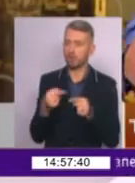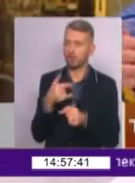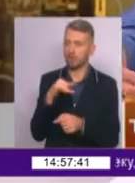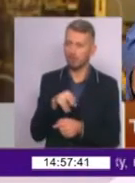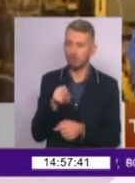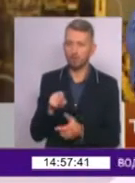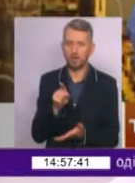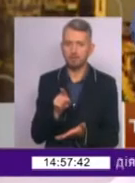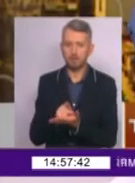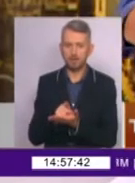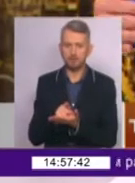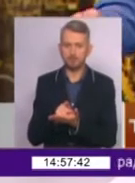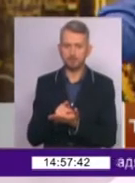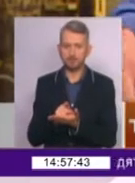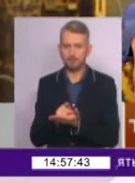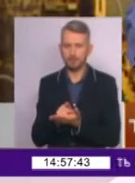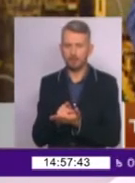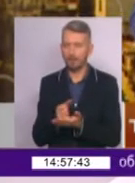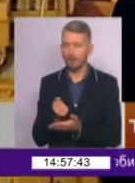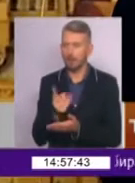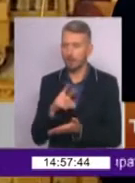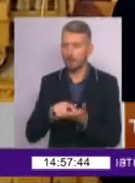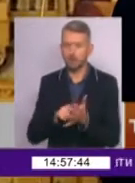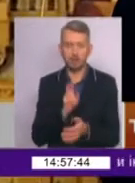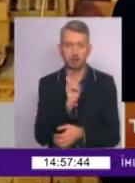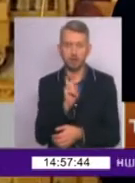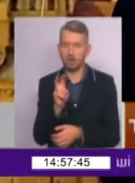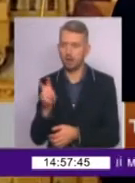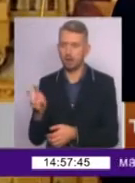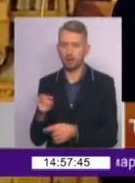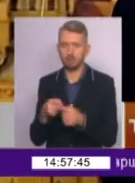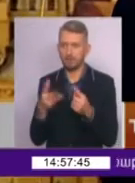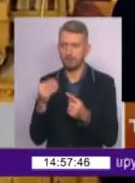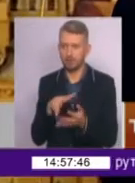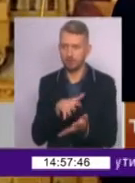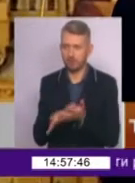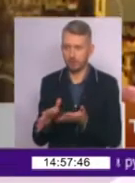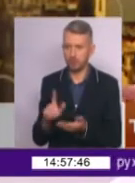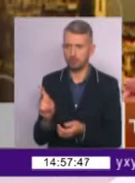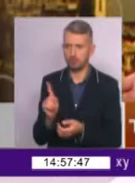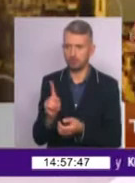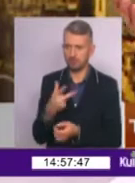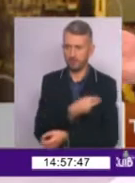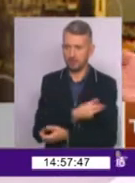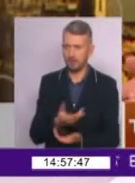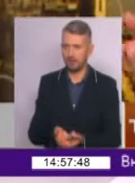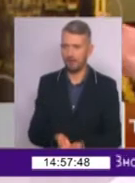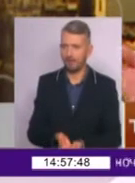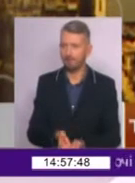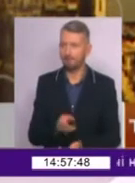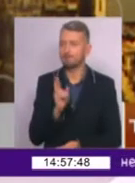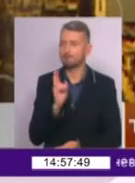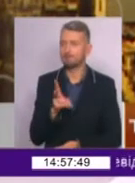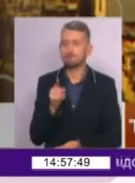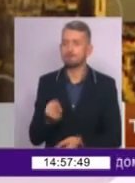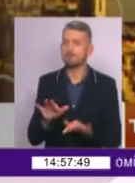пройти 12 кабінетів, хто знайде півдня чи може день потратити, щоб привитись. Як